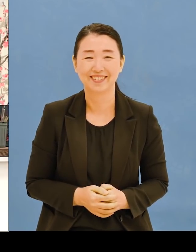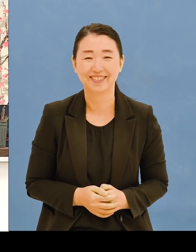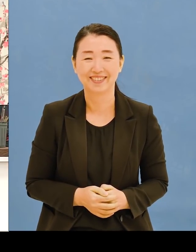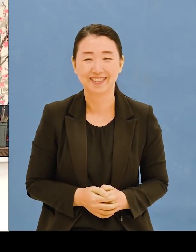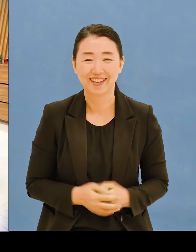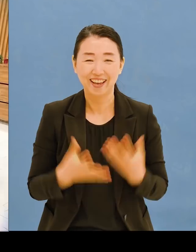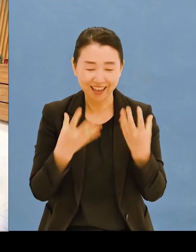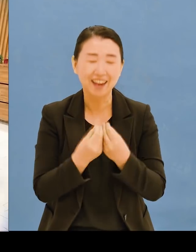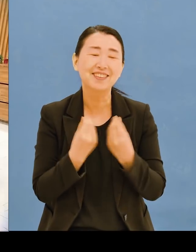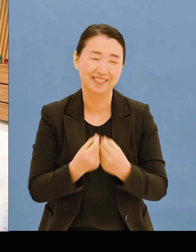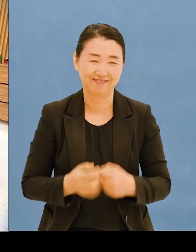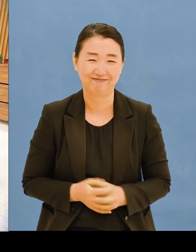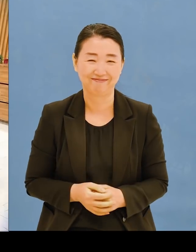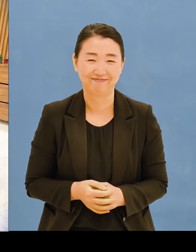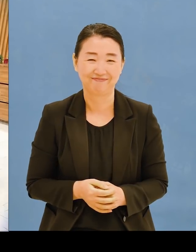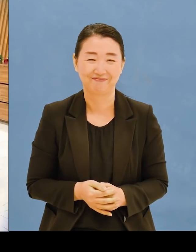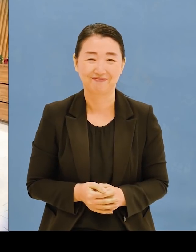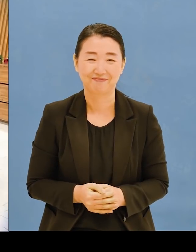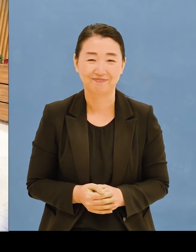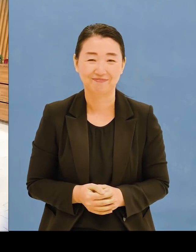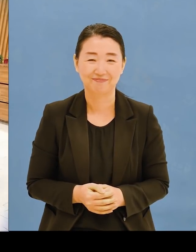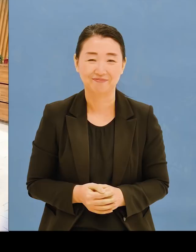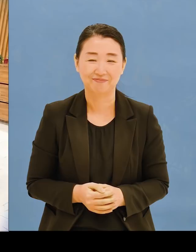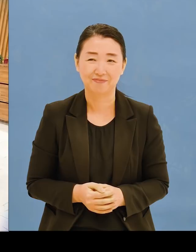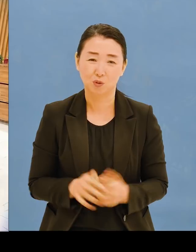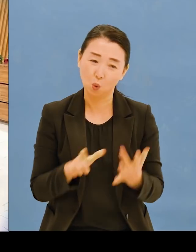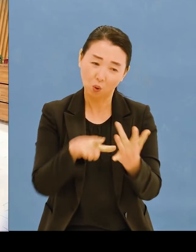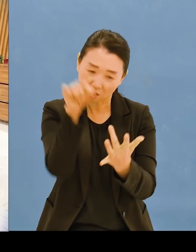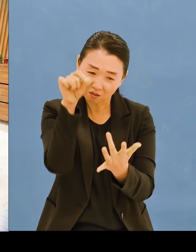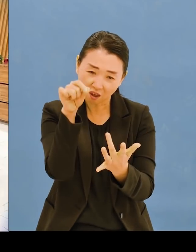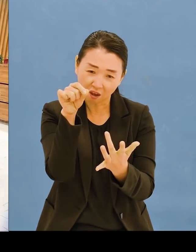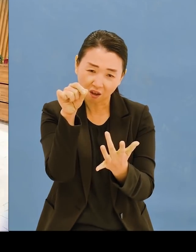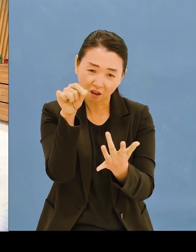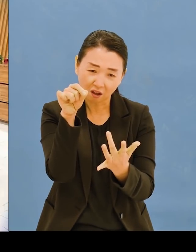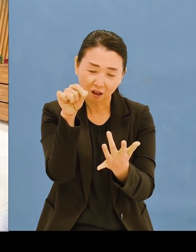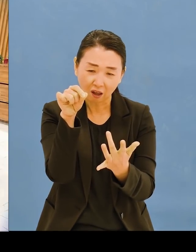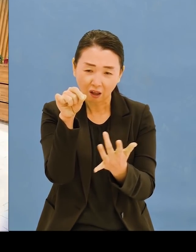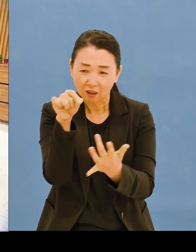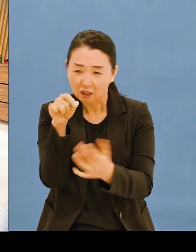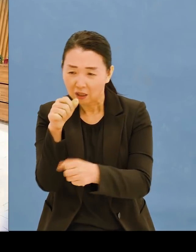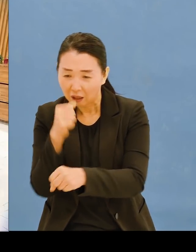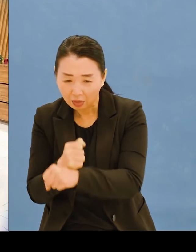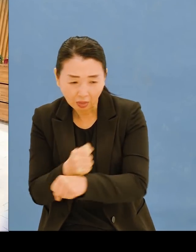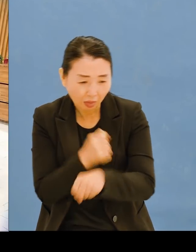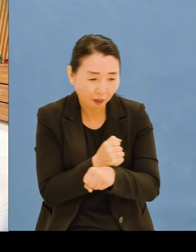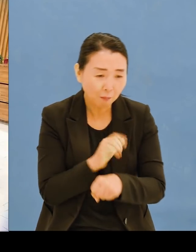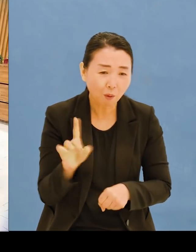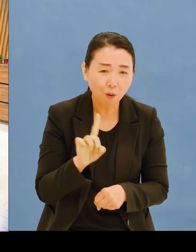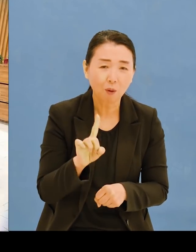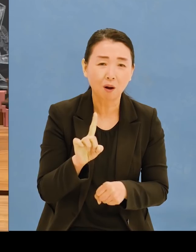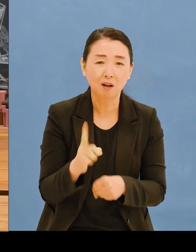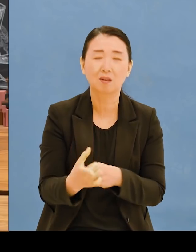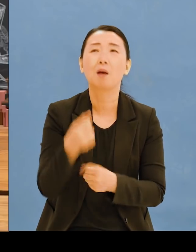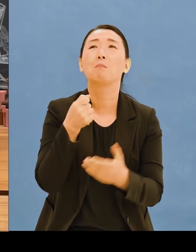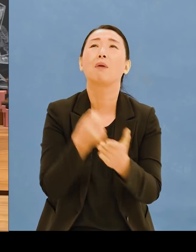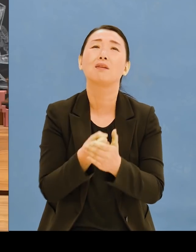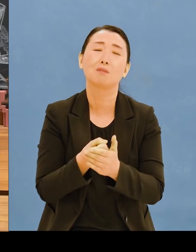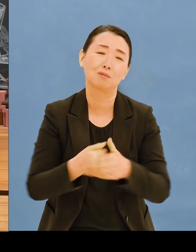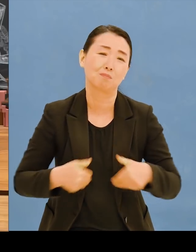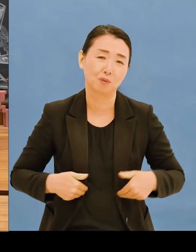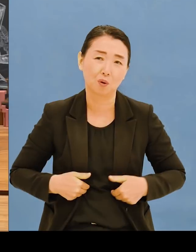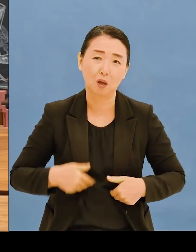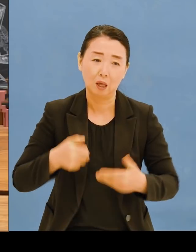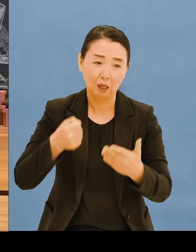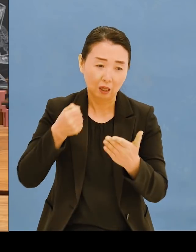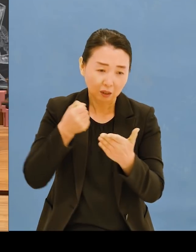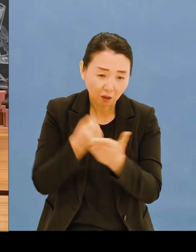예를 들자면 좀 그런 거잖아요. 예? 그리고 선택의 순간에 있을 때 하나님의 음성이 가장 빨리 결정을 해야 될 때, 그러니까 결정을